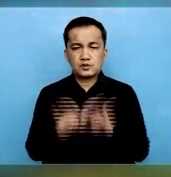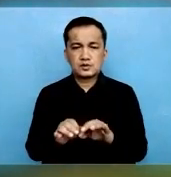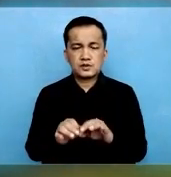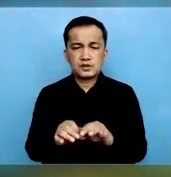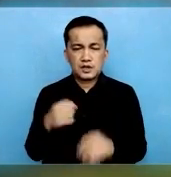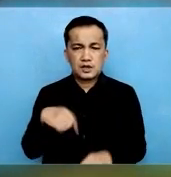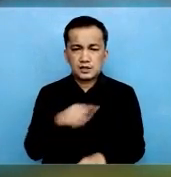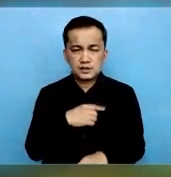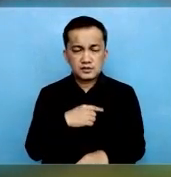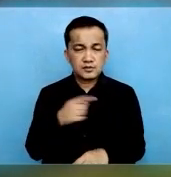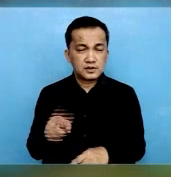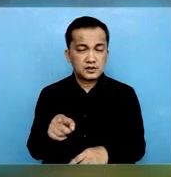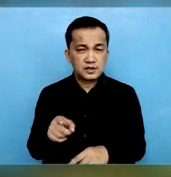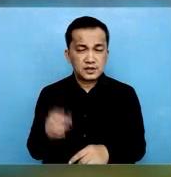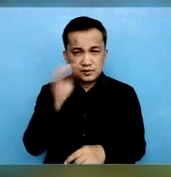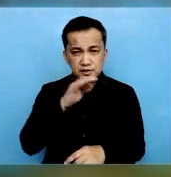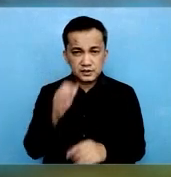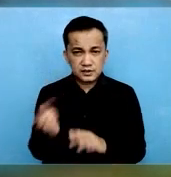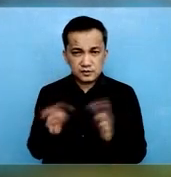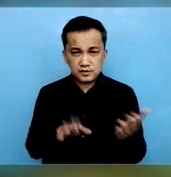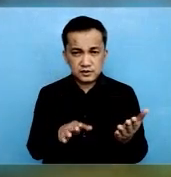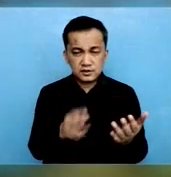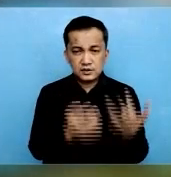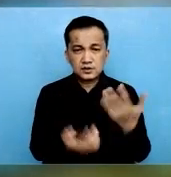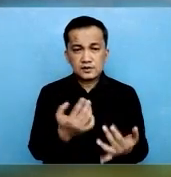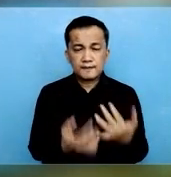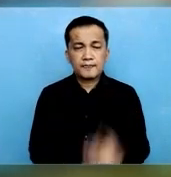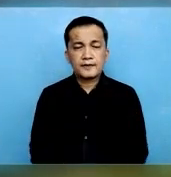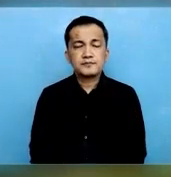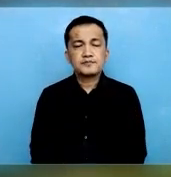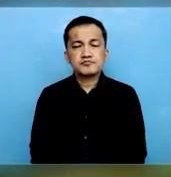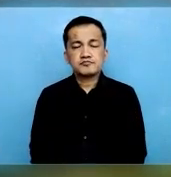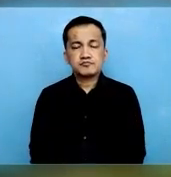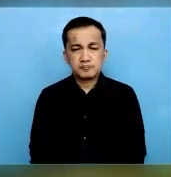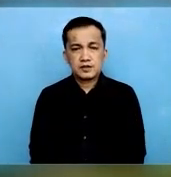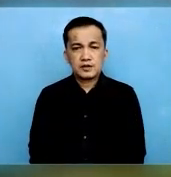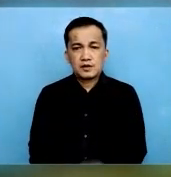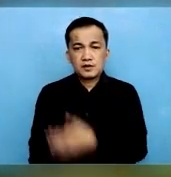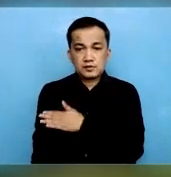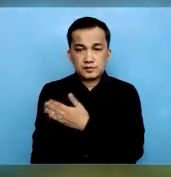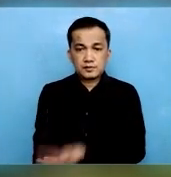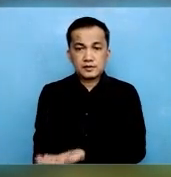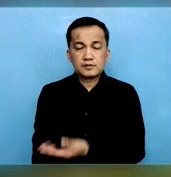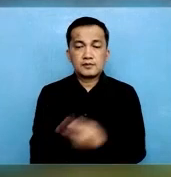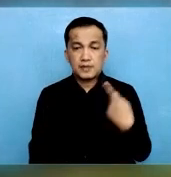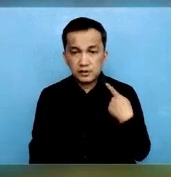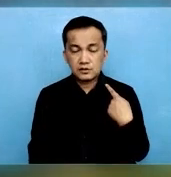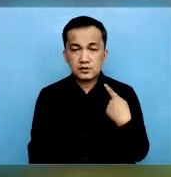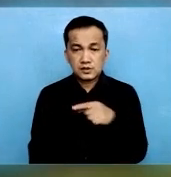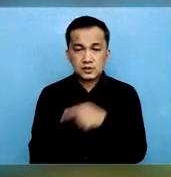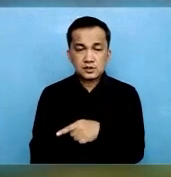mga kababayan na namatay dahil sunog na ito, kung meron silang anak, ay they will